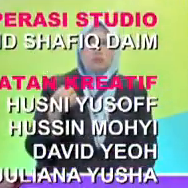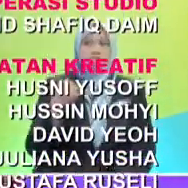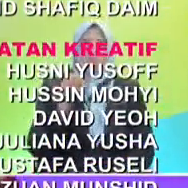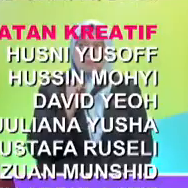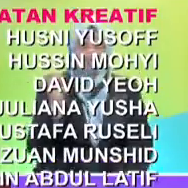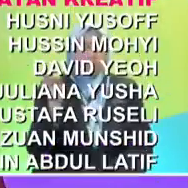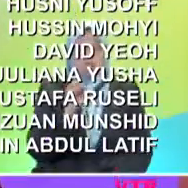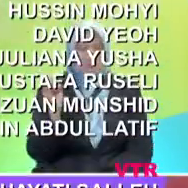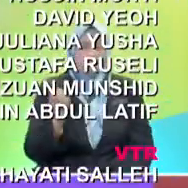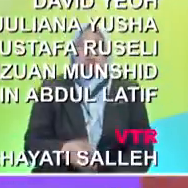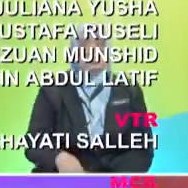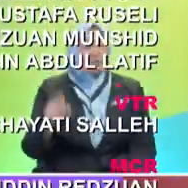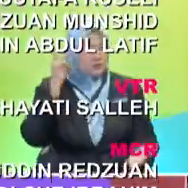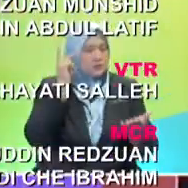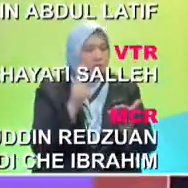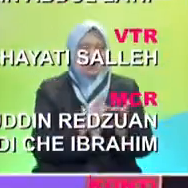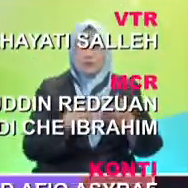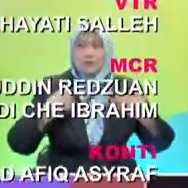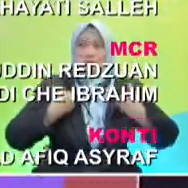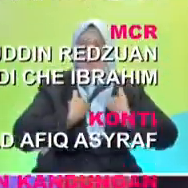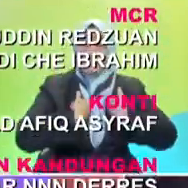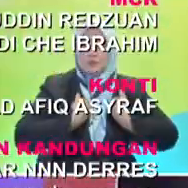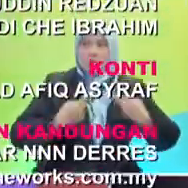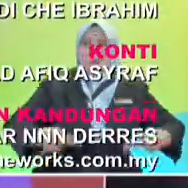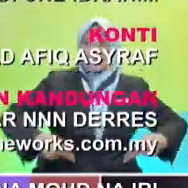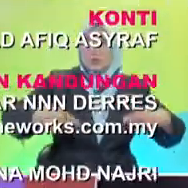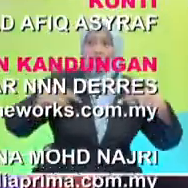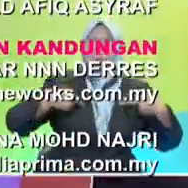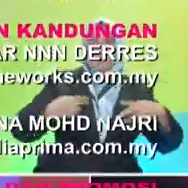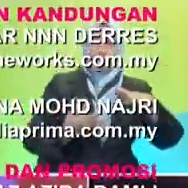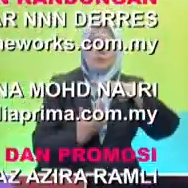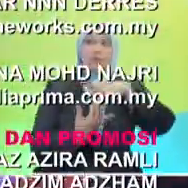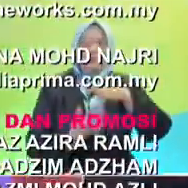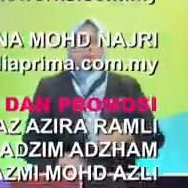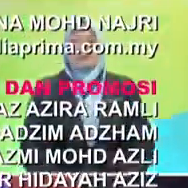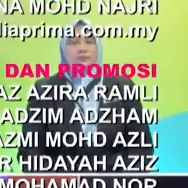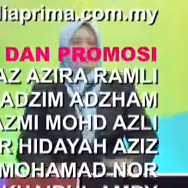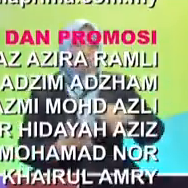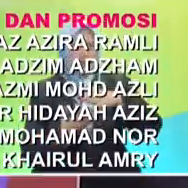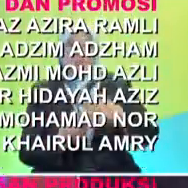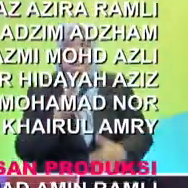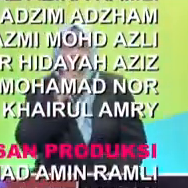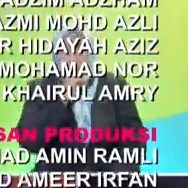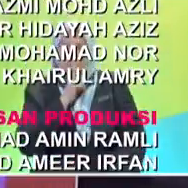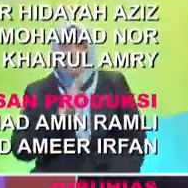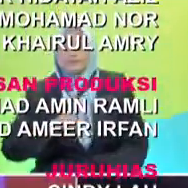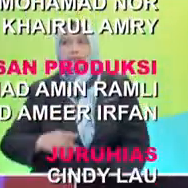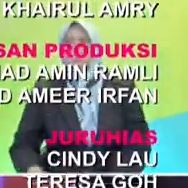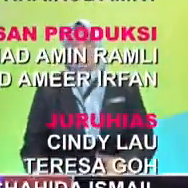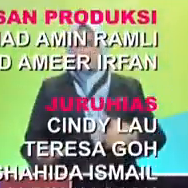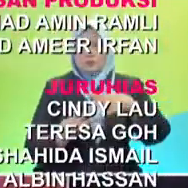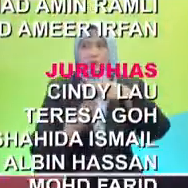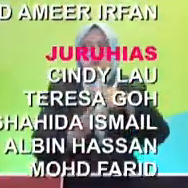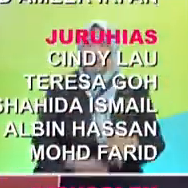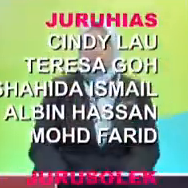tanpa mengenal penat. Menghidupkan api, api merah membara.